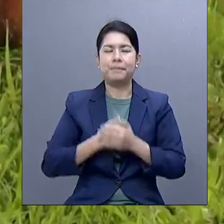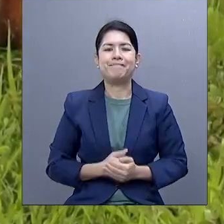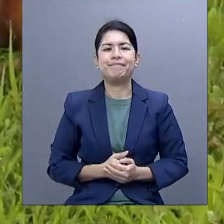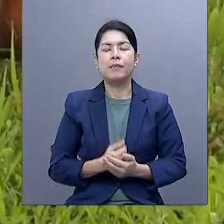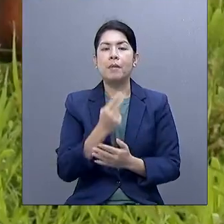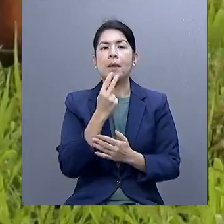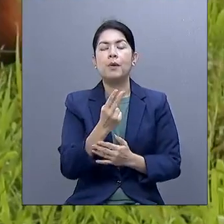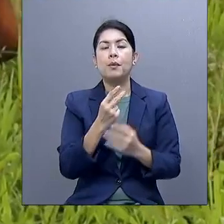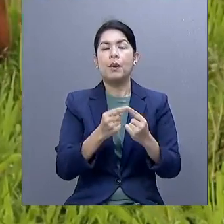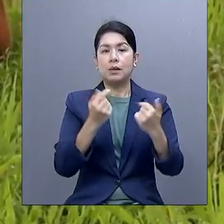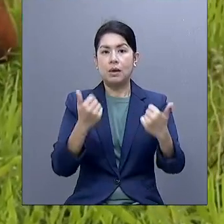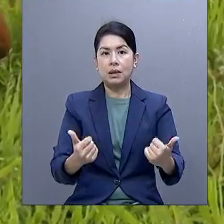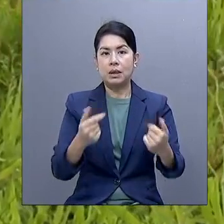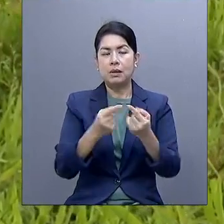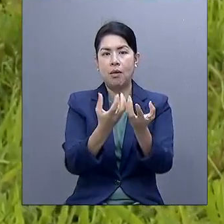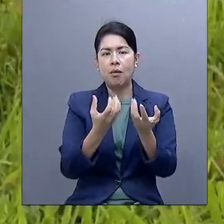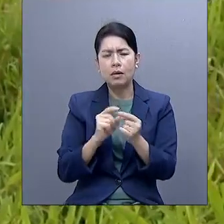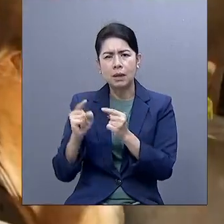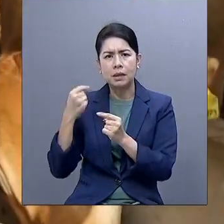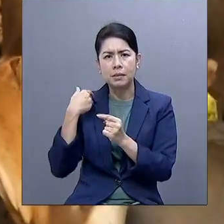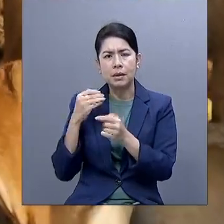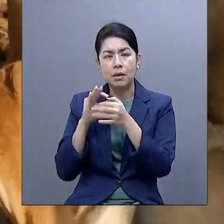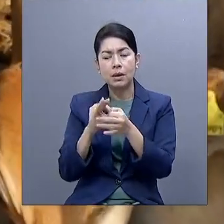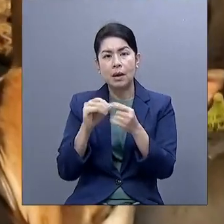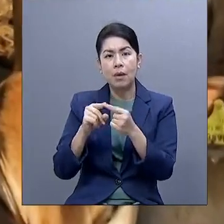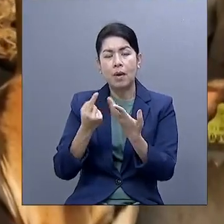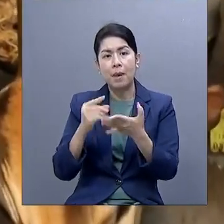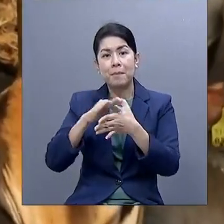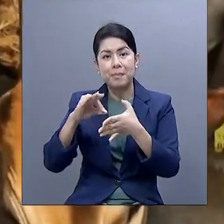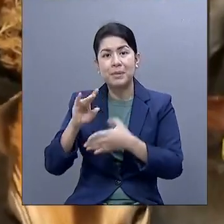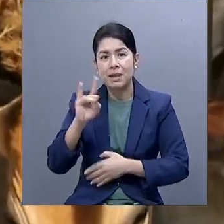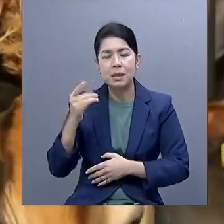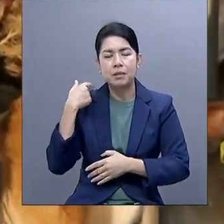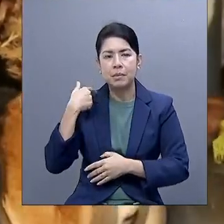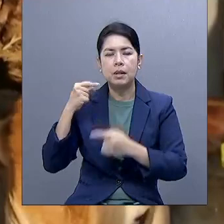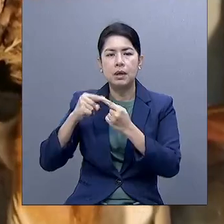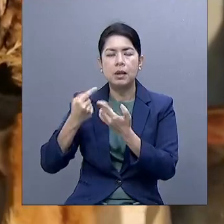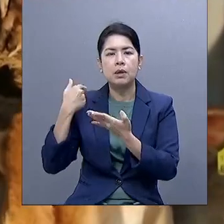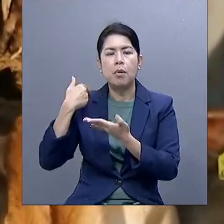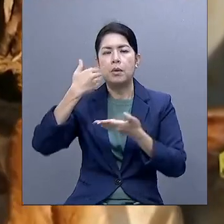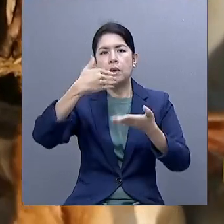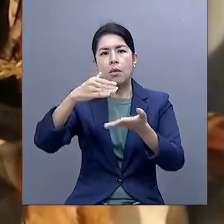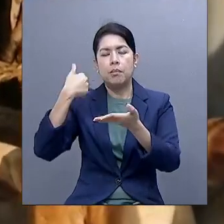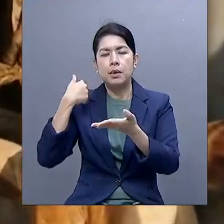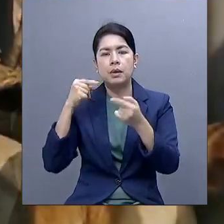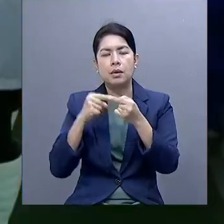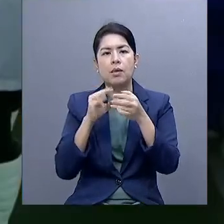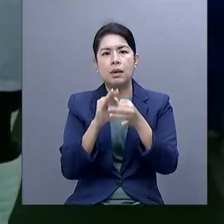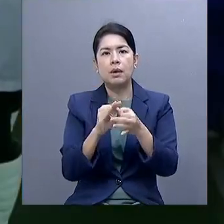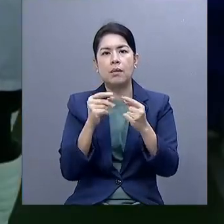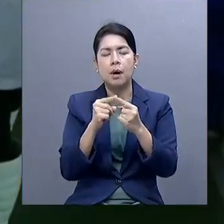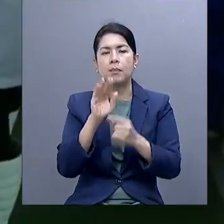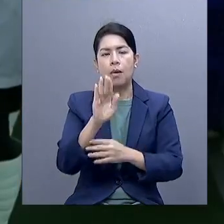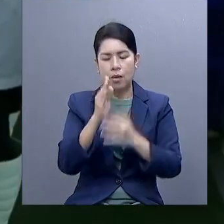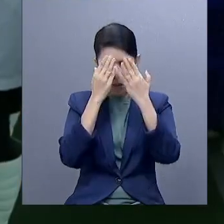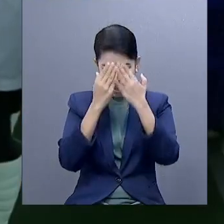าดูกันค่ะปัจจุบันนี้นะคะสินค้าปศุสัตว์ไทยหลายประเภทที่มีศักยภาพในการรองรับมาตรฐานฮาลาลเนี่ยมีอยู่ด้วยกัน3กลุ่มค่ะคุณผู้